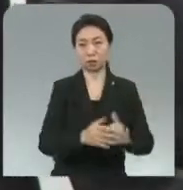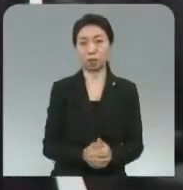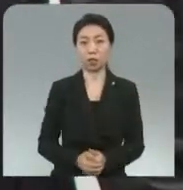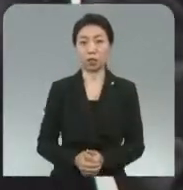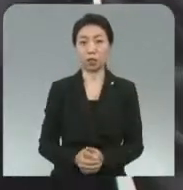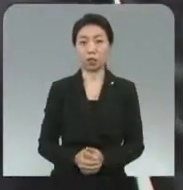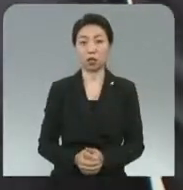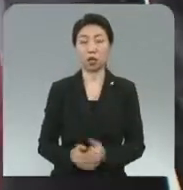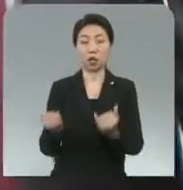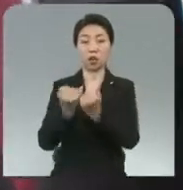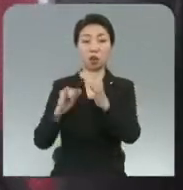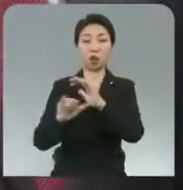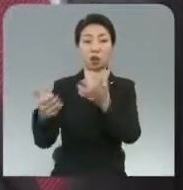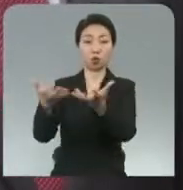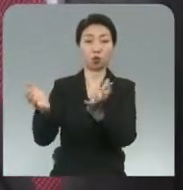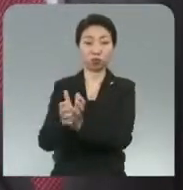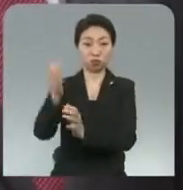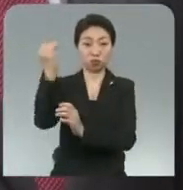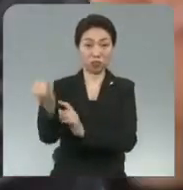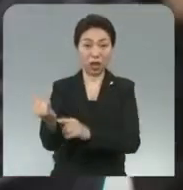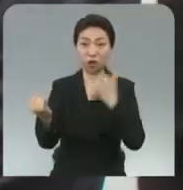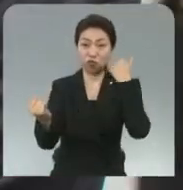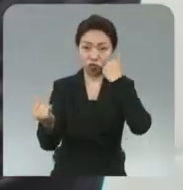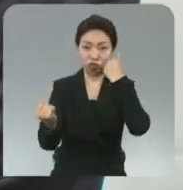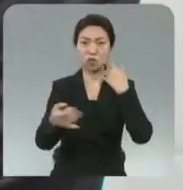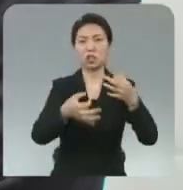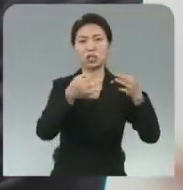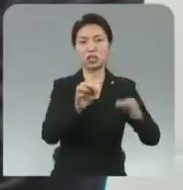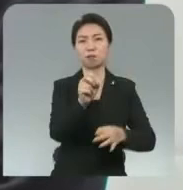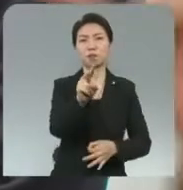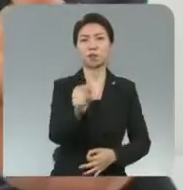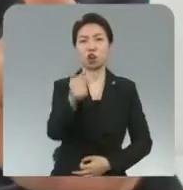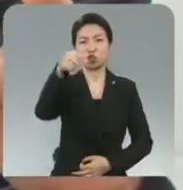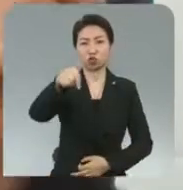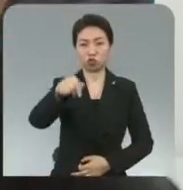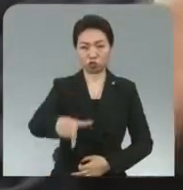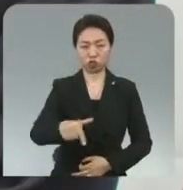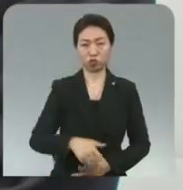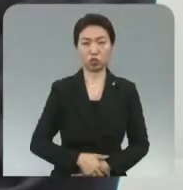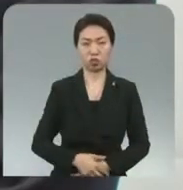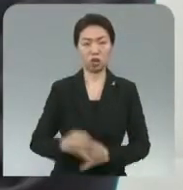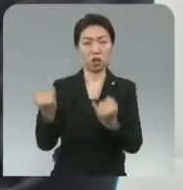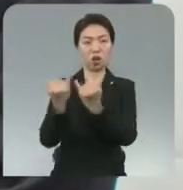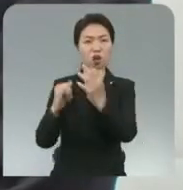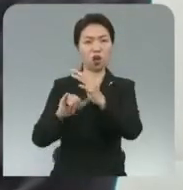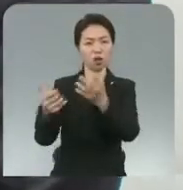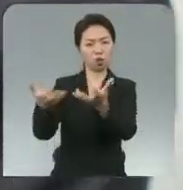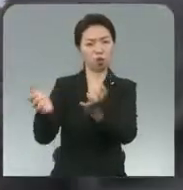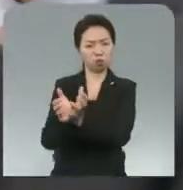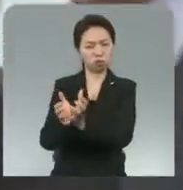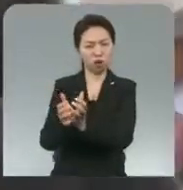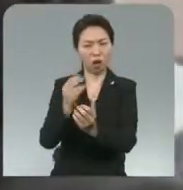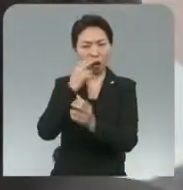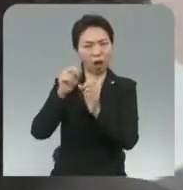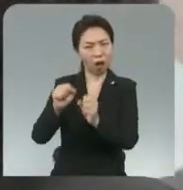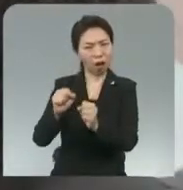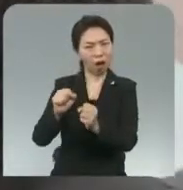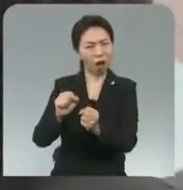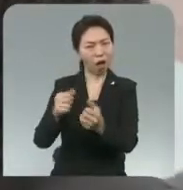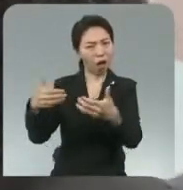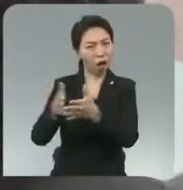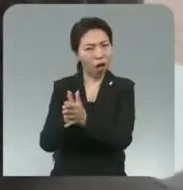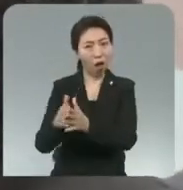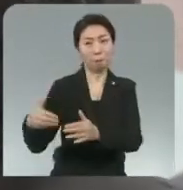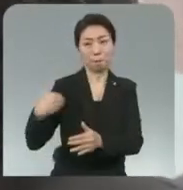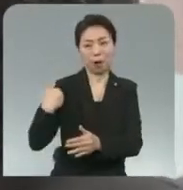chỉ ra nghi ngờ về quá trình phát triển phường Tân Dân thành phố Sông Nam tỉnh trong thì trong cuộc bầu cử em vừa qua như trước Bộ trưởng